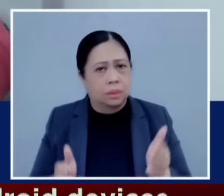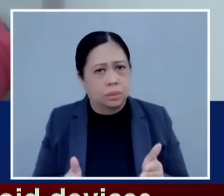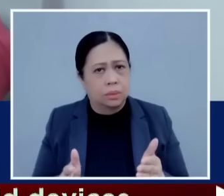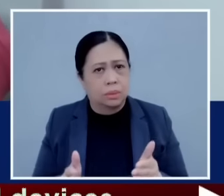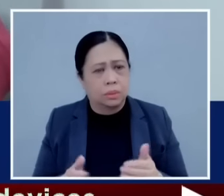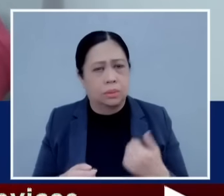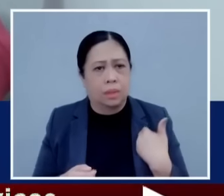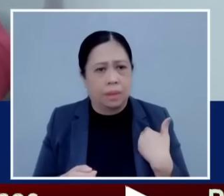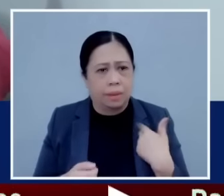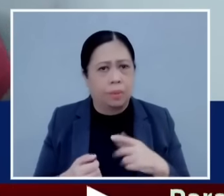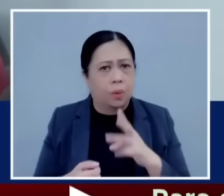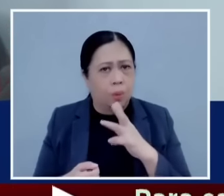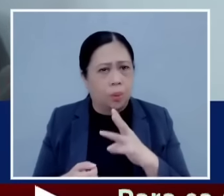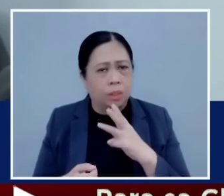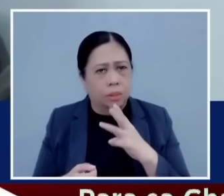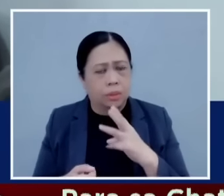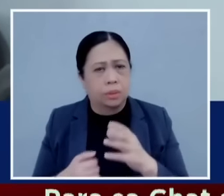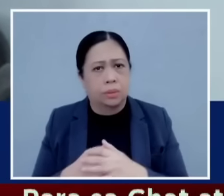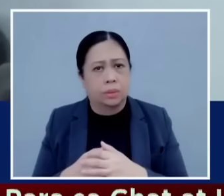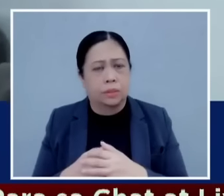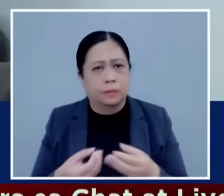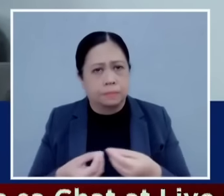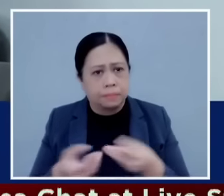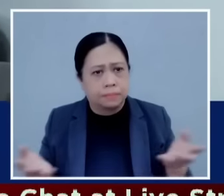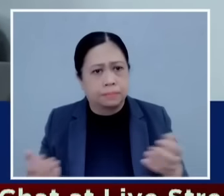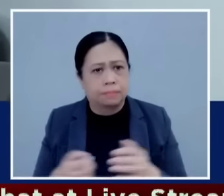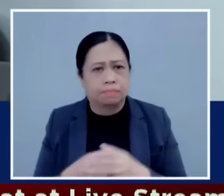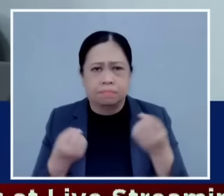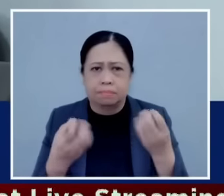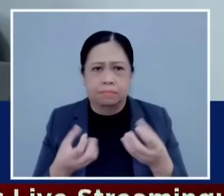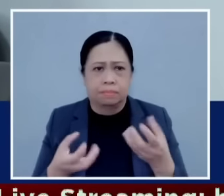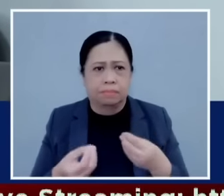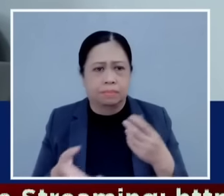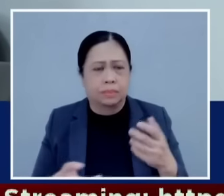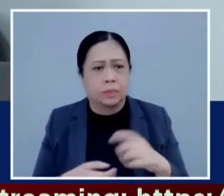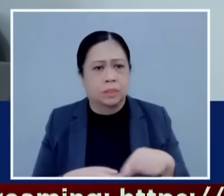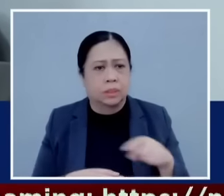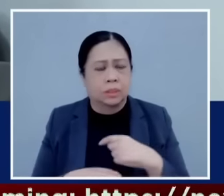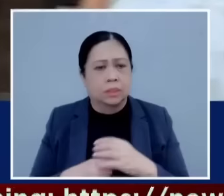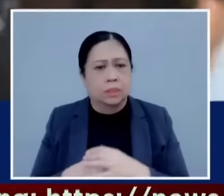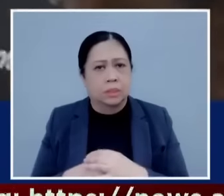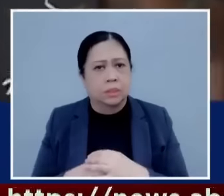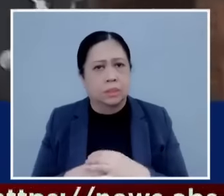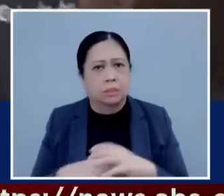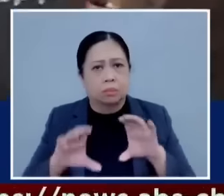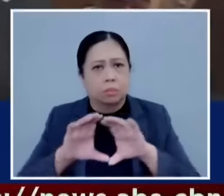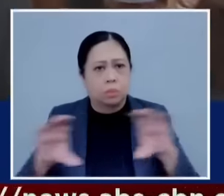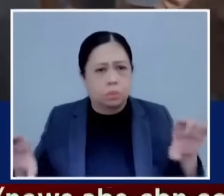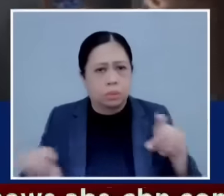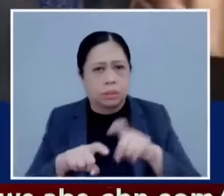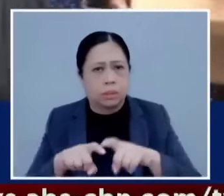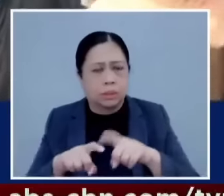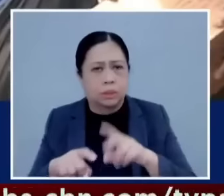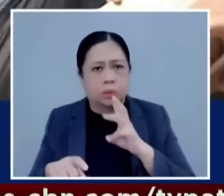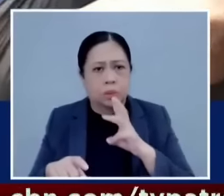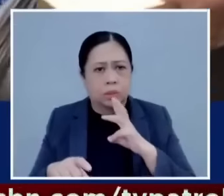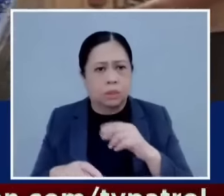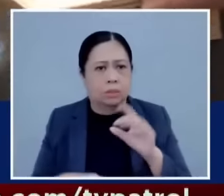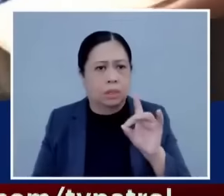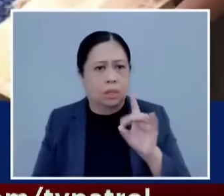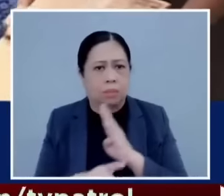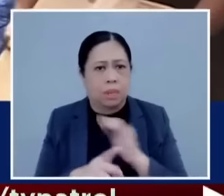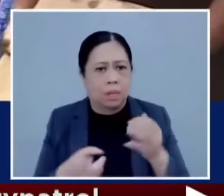purified water, drinking water. At sa andami na kaming mga tanker na narintahan, 8 barangays na ang